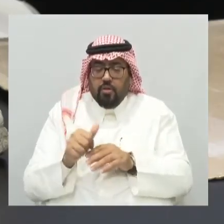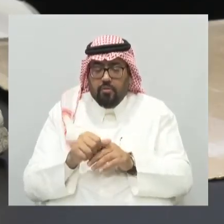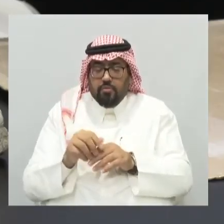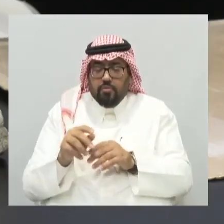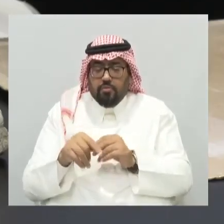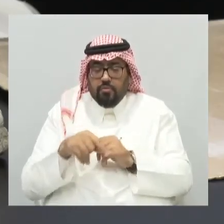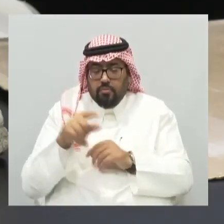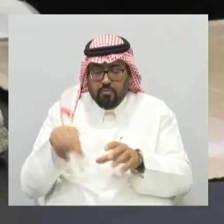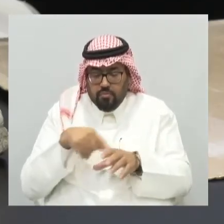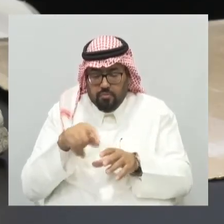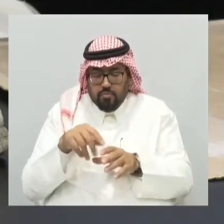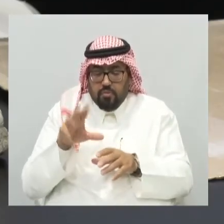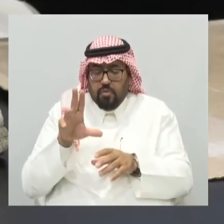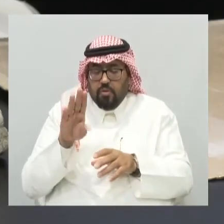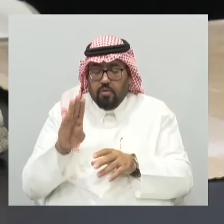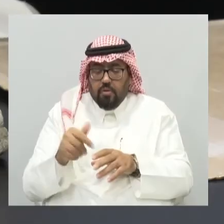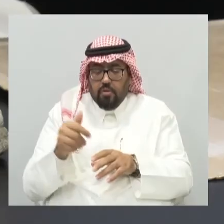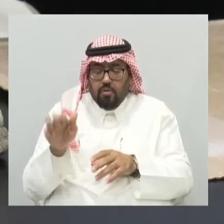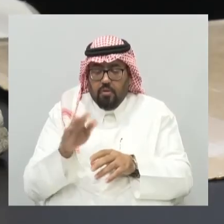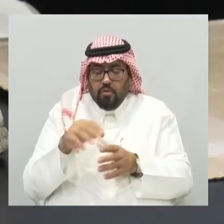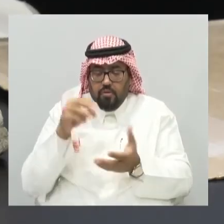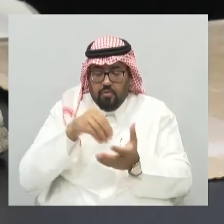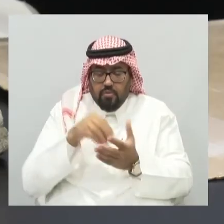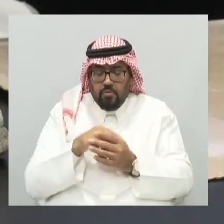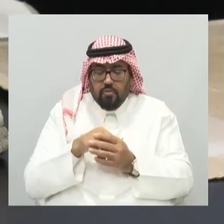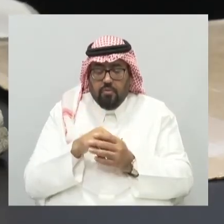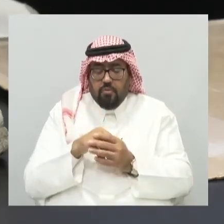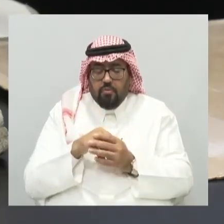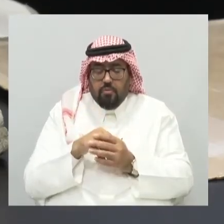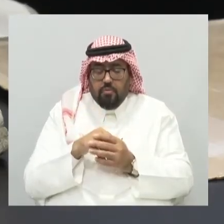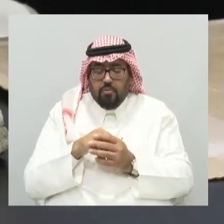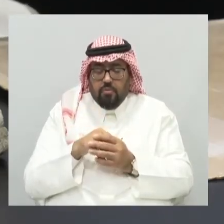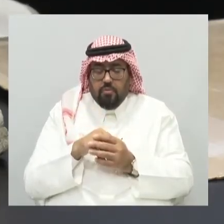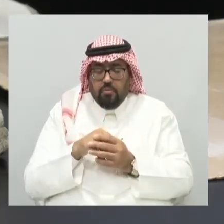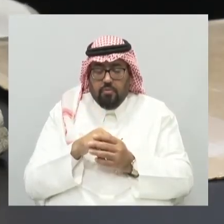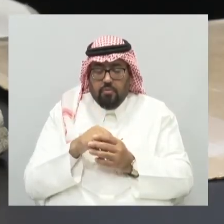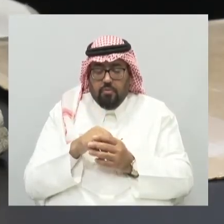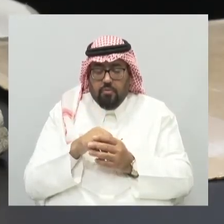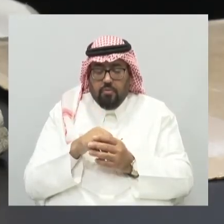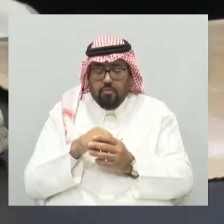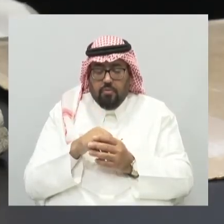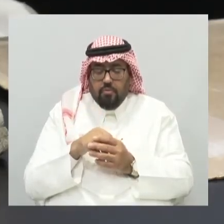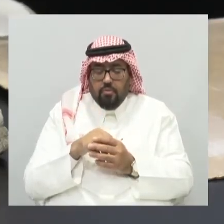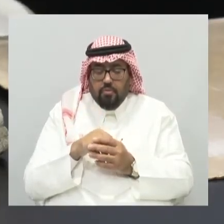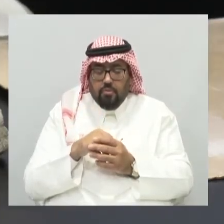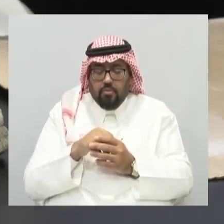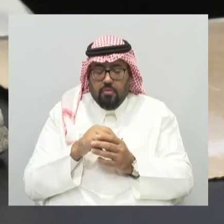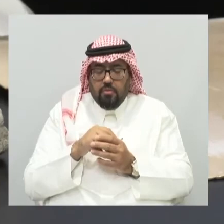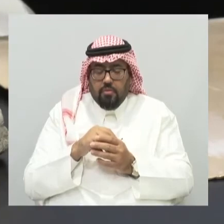شكل الكاس اللي توضع فيه طيب تعالوا للماء